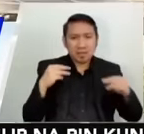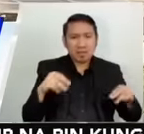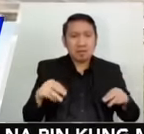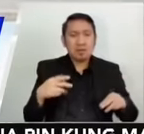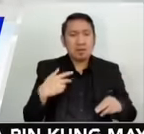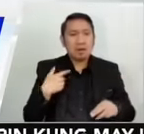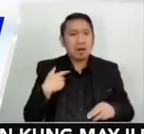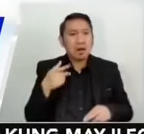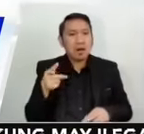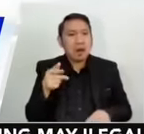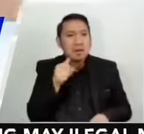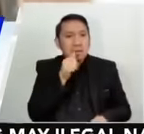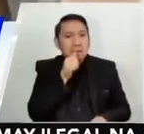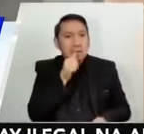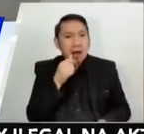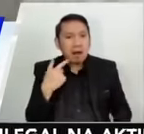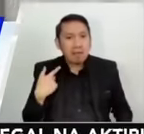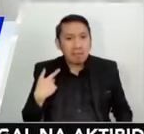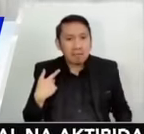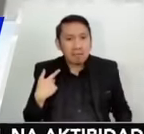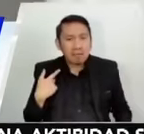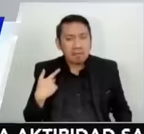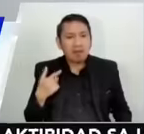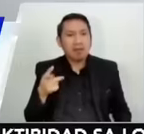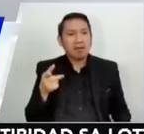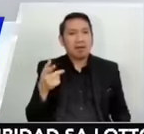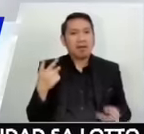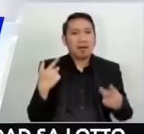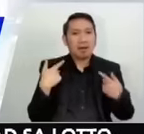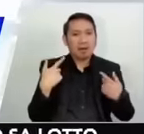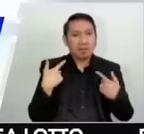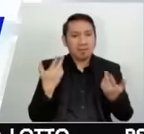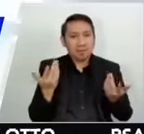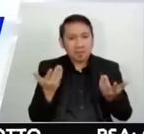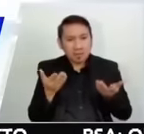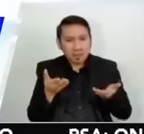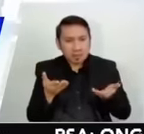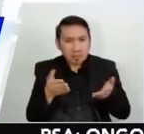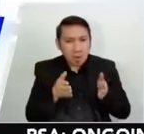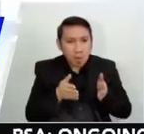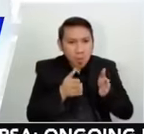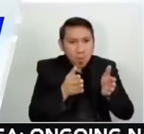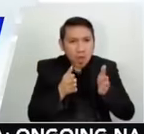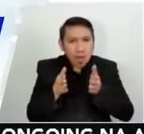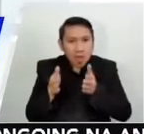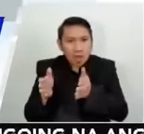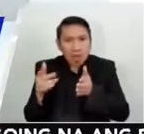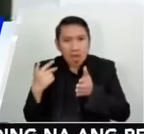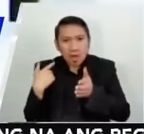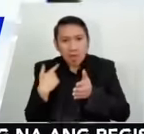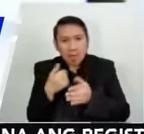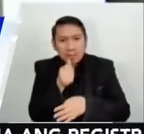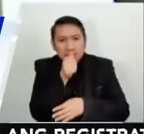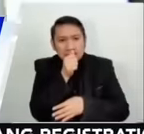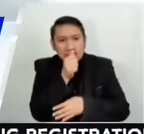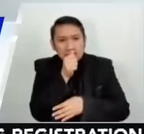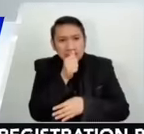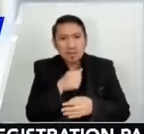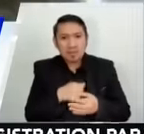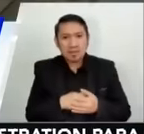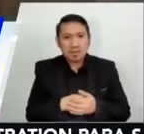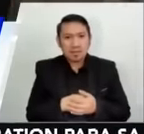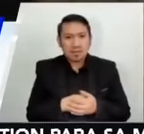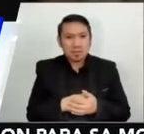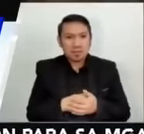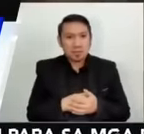compound may network ito ng mga lagusan sa ilalim ng mga villa ah posible kasi na yung mga nakatakas ay